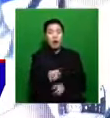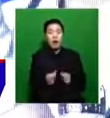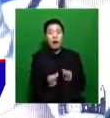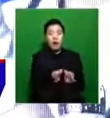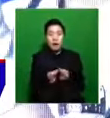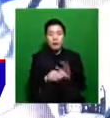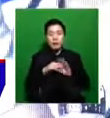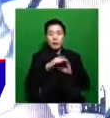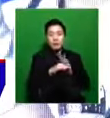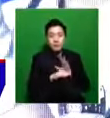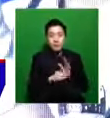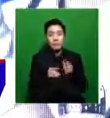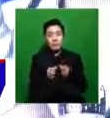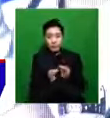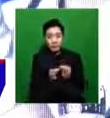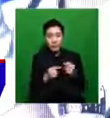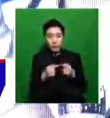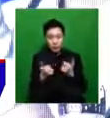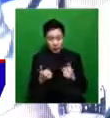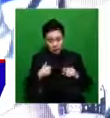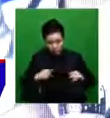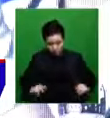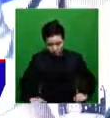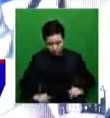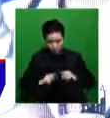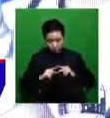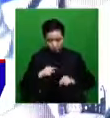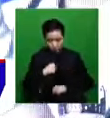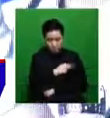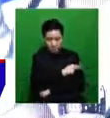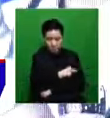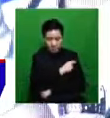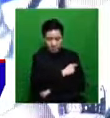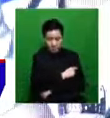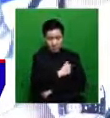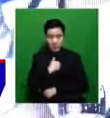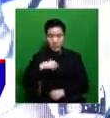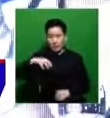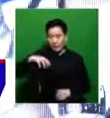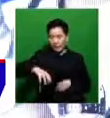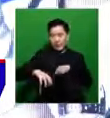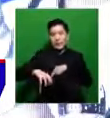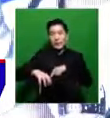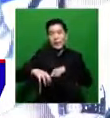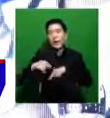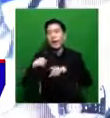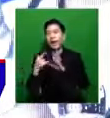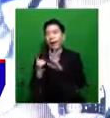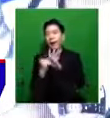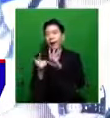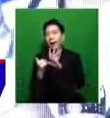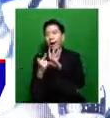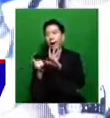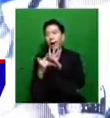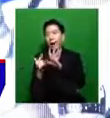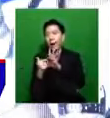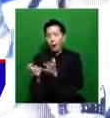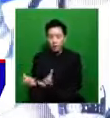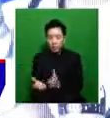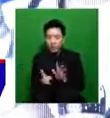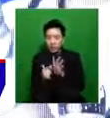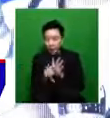ท่านต่อไปนะครับกระทรวงสาธารณสุขเรามีองค์การเภสัชกรรมครับเราผลิตยาที่ม